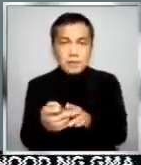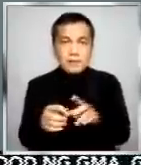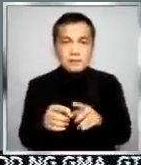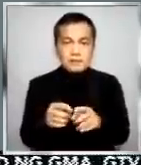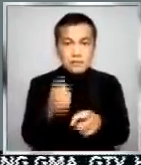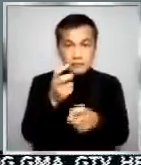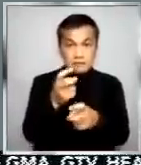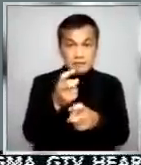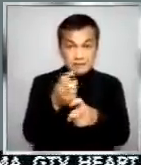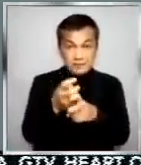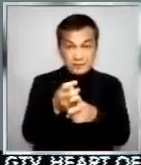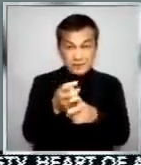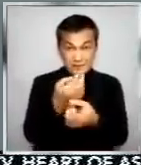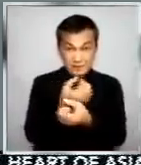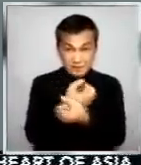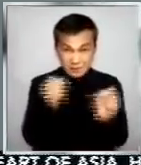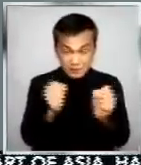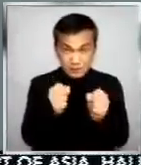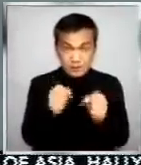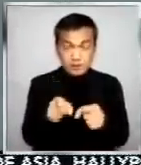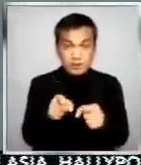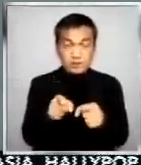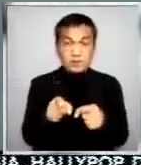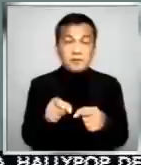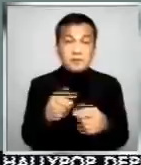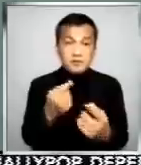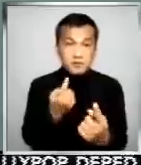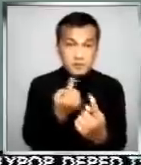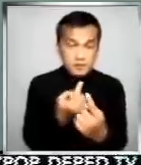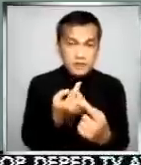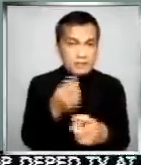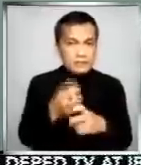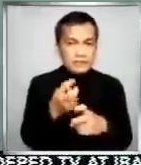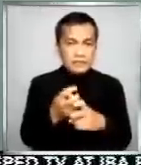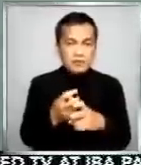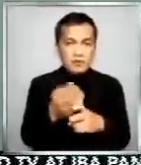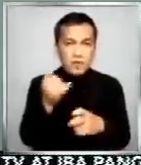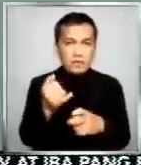sila madisgrasya. Kalaunay nagawa nilang talian ang bangka